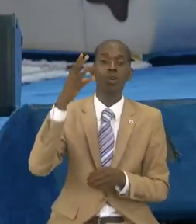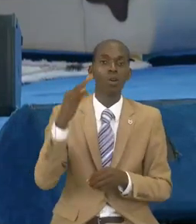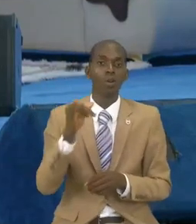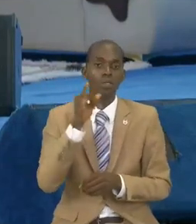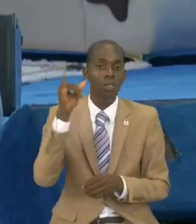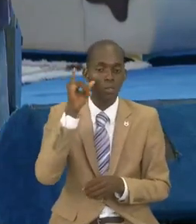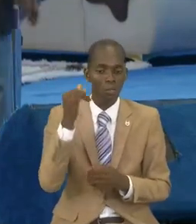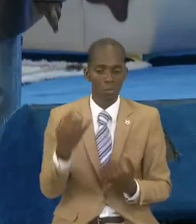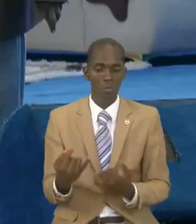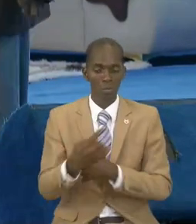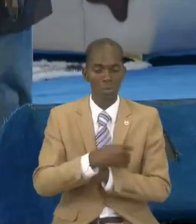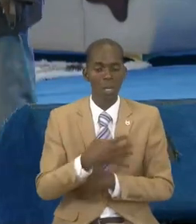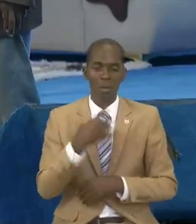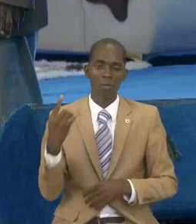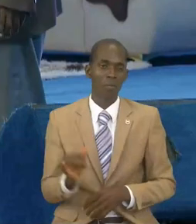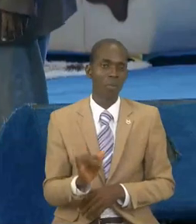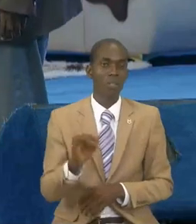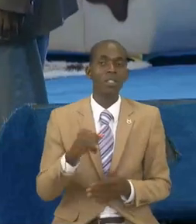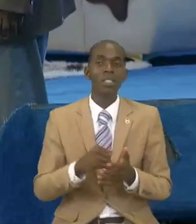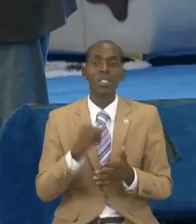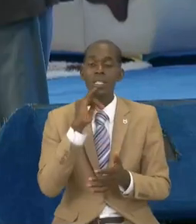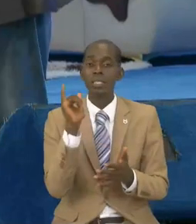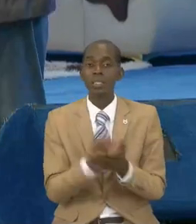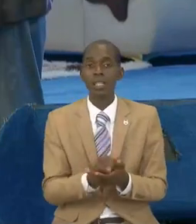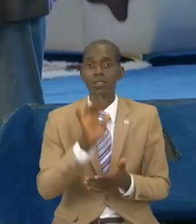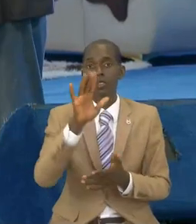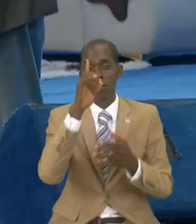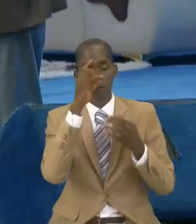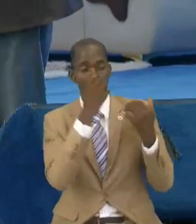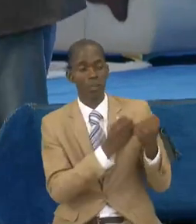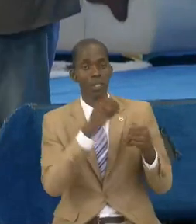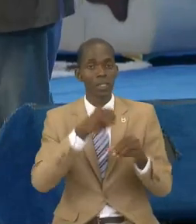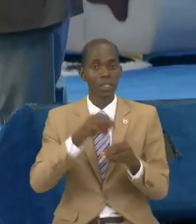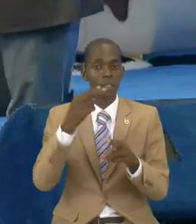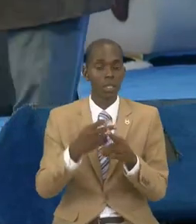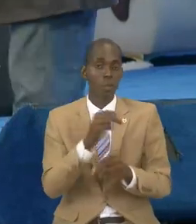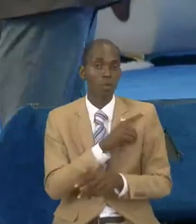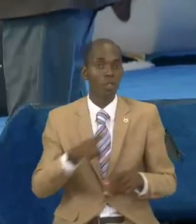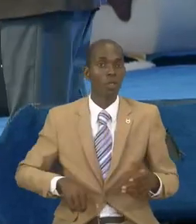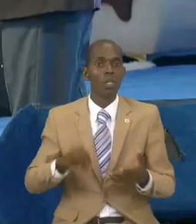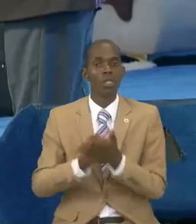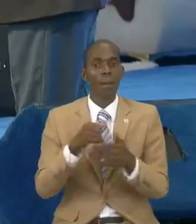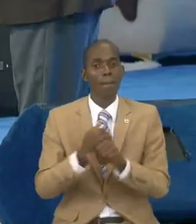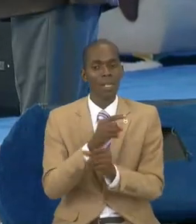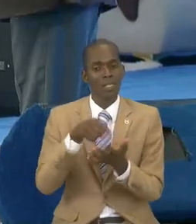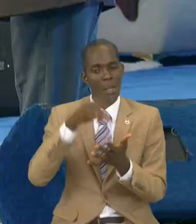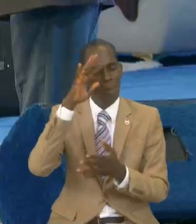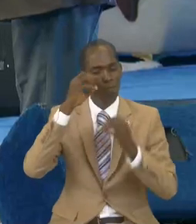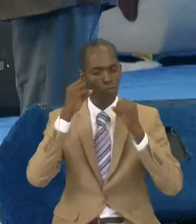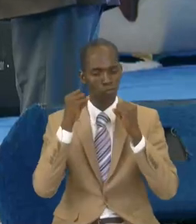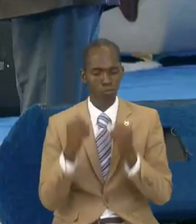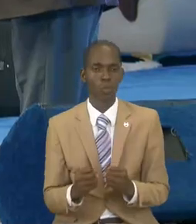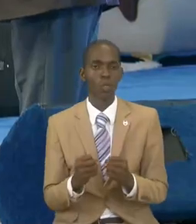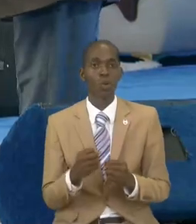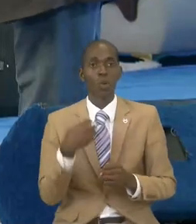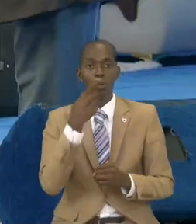d'hier, d'aujourd'hui et pour l'éternité. C'est cette foi au nom du Seigneur qui a rendu cet homme